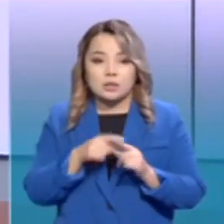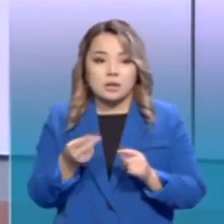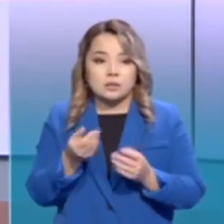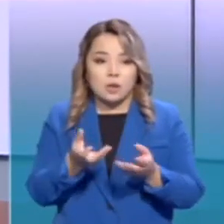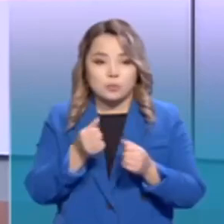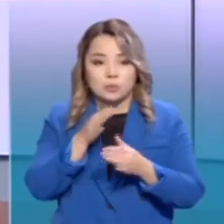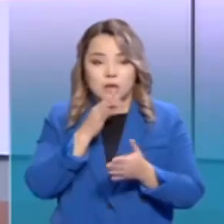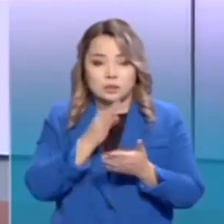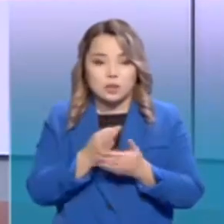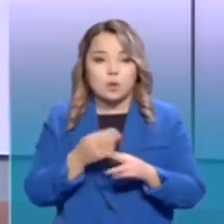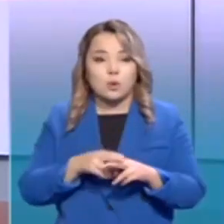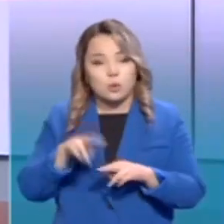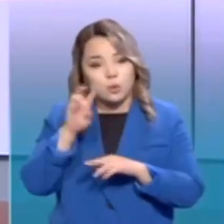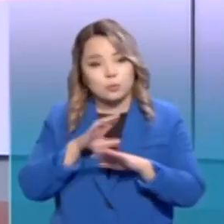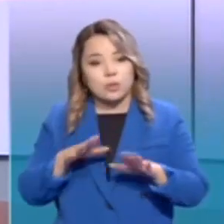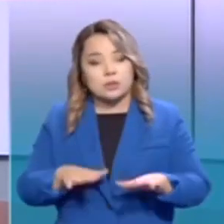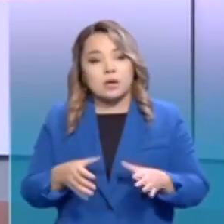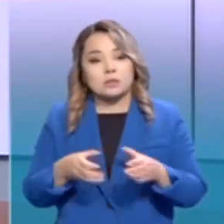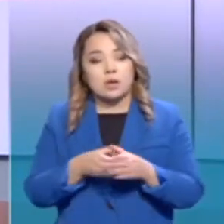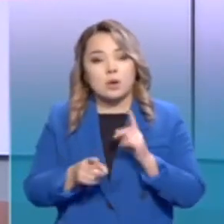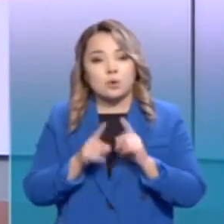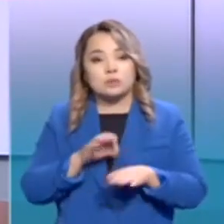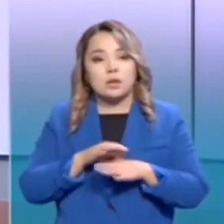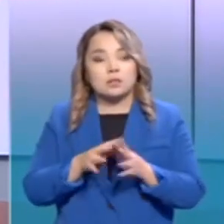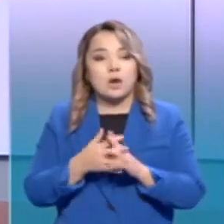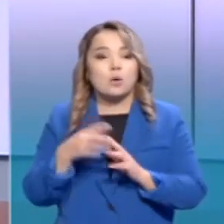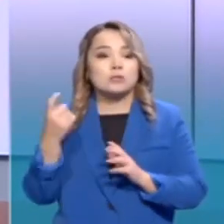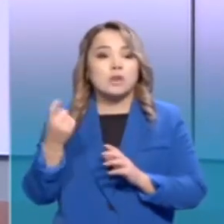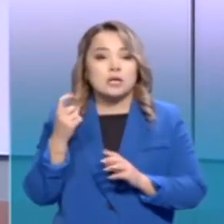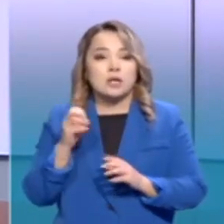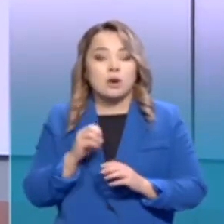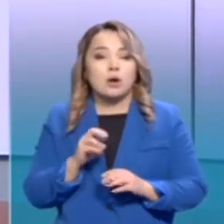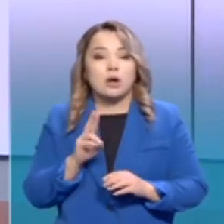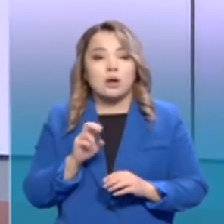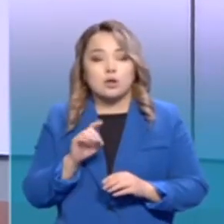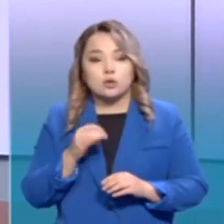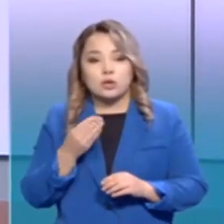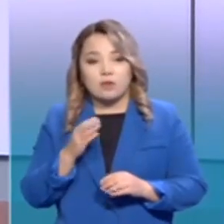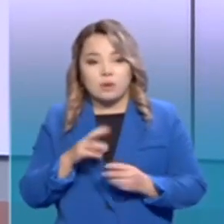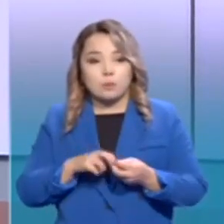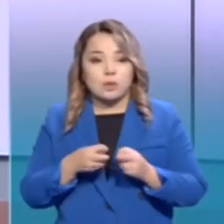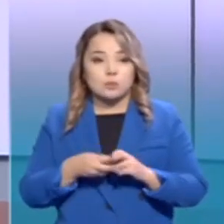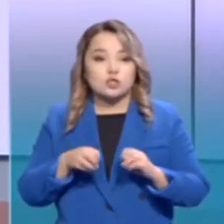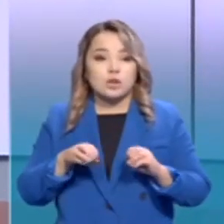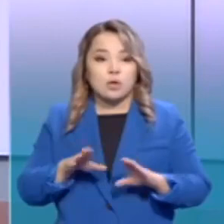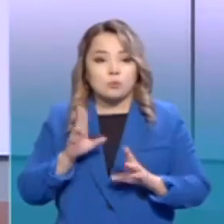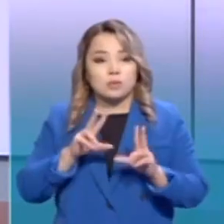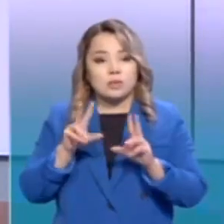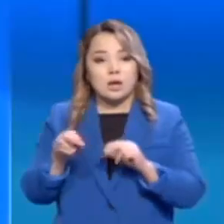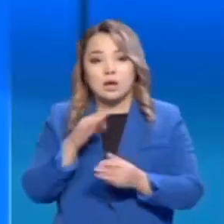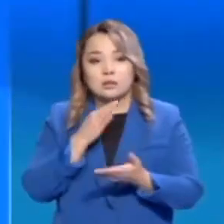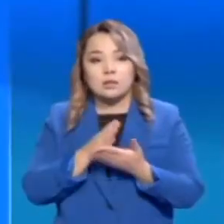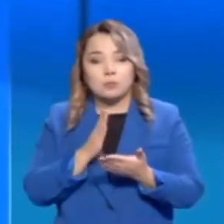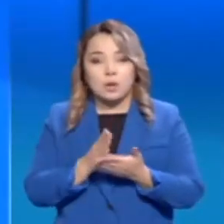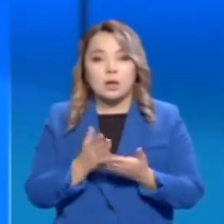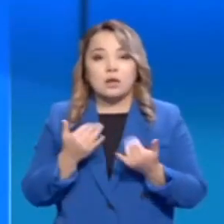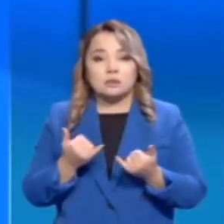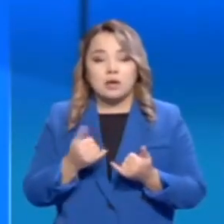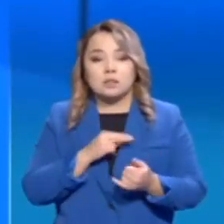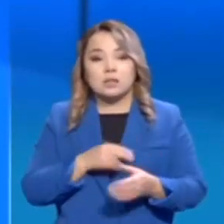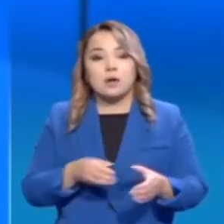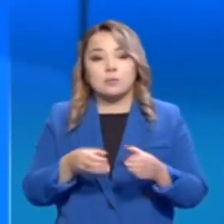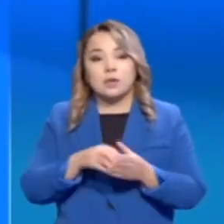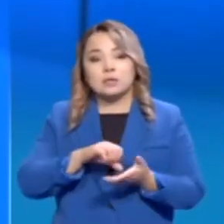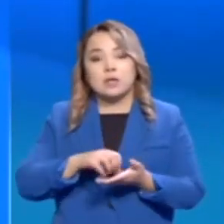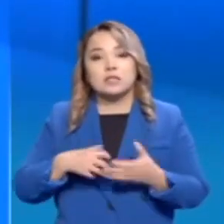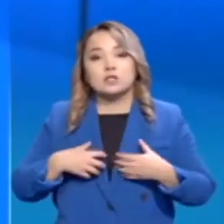ала алмай жүр. Үкімет отырысына келген ауыл шаруашылығы министрі Ербол Қарашөкеев бұл проблема шешіледі деп уәде берді. Ал әріптесі